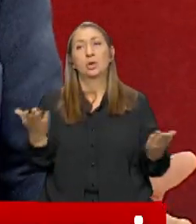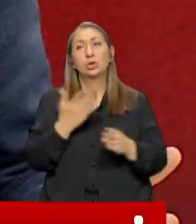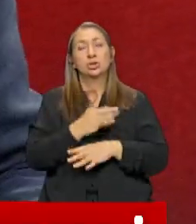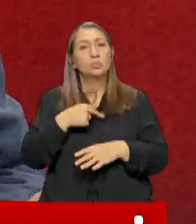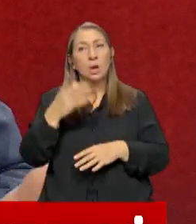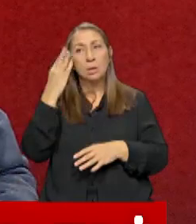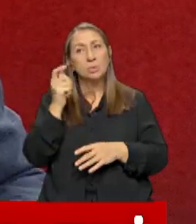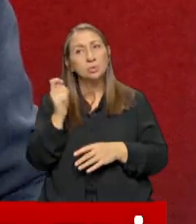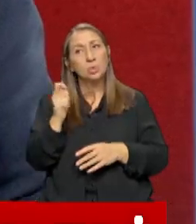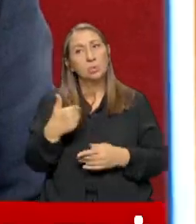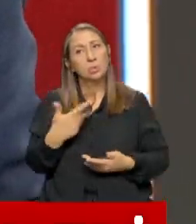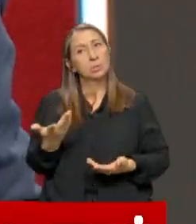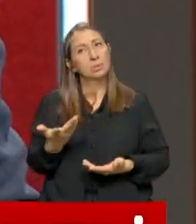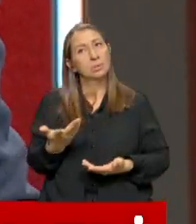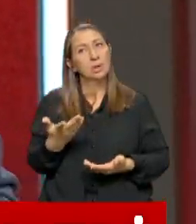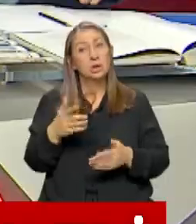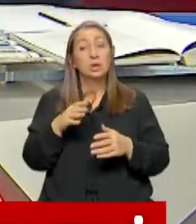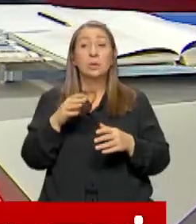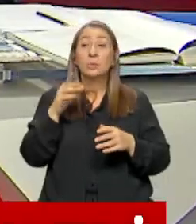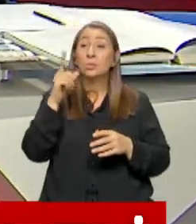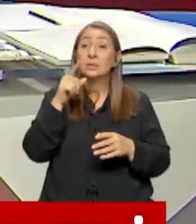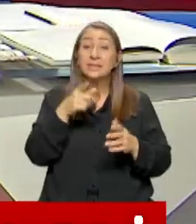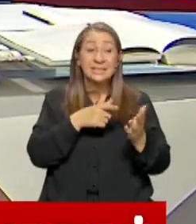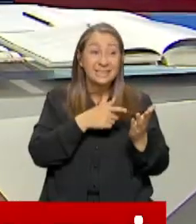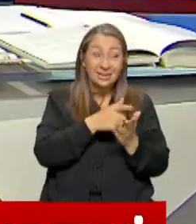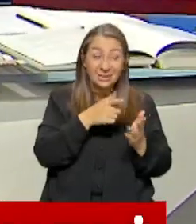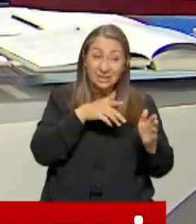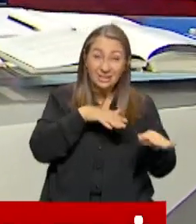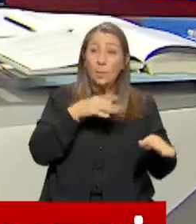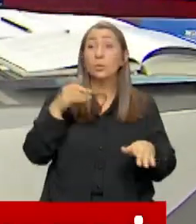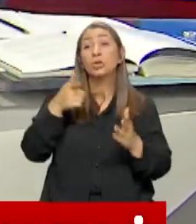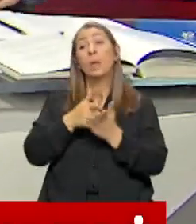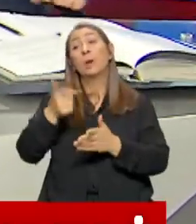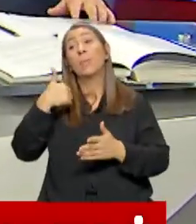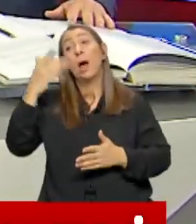Gerçekten bunu Anlamakta zorlanıyorum şimdi trafikten Dolayısıyla Tarım Bakanı orada haklı ya ben anlamıyorum